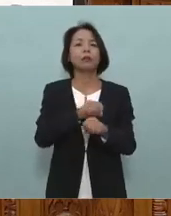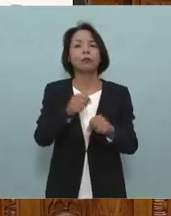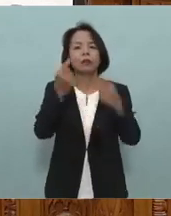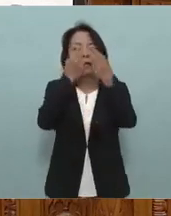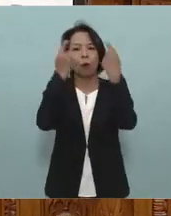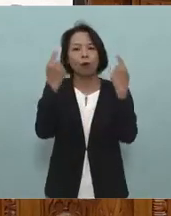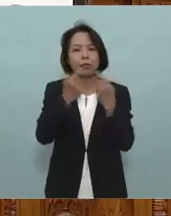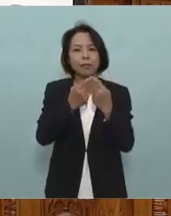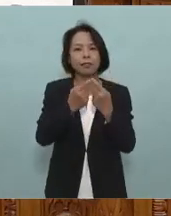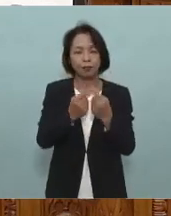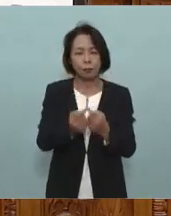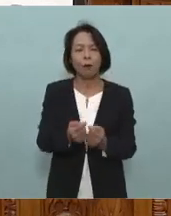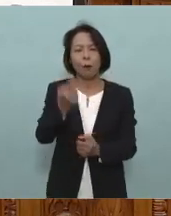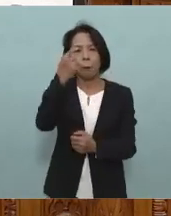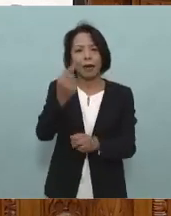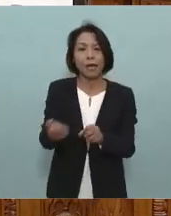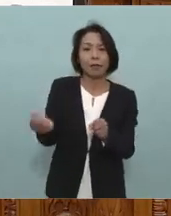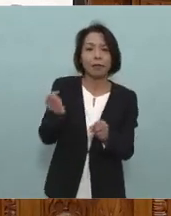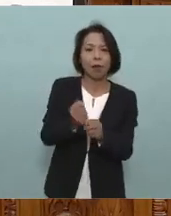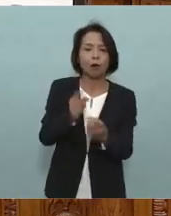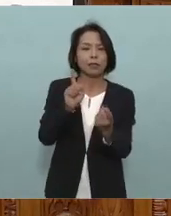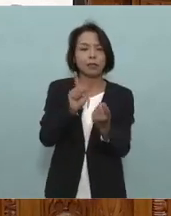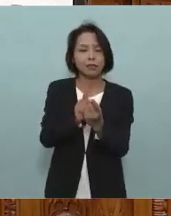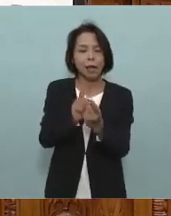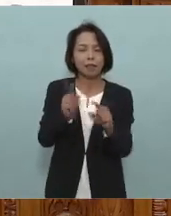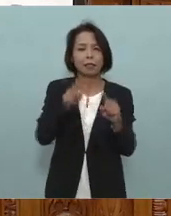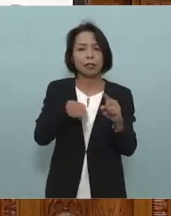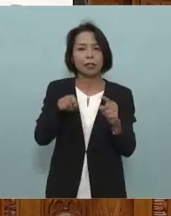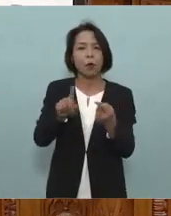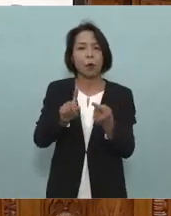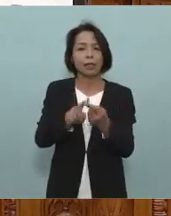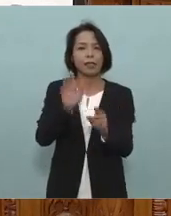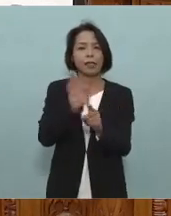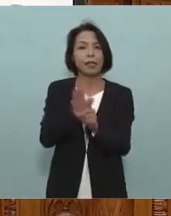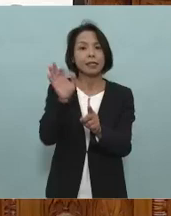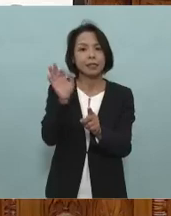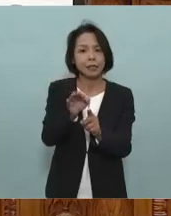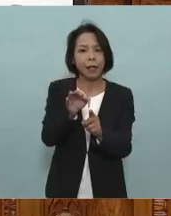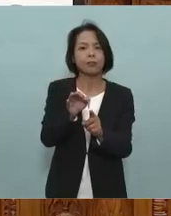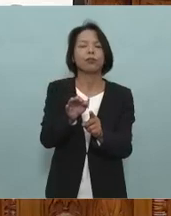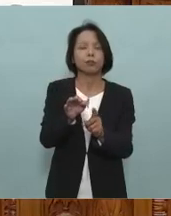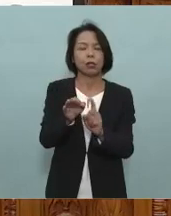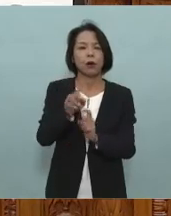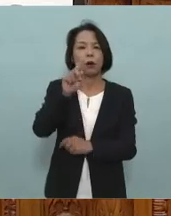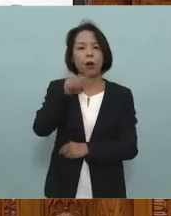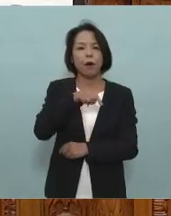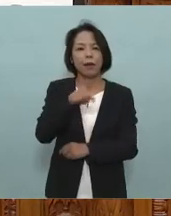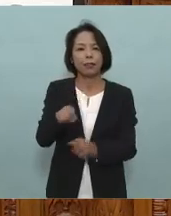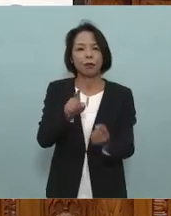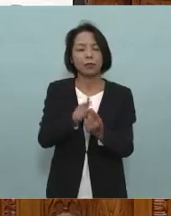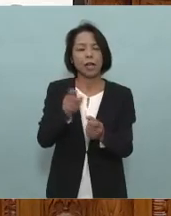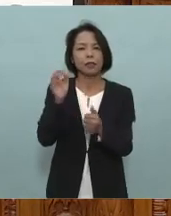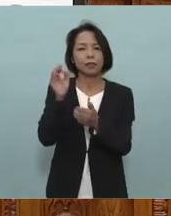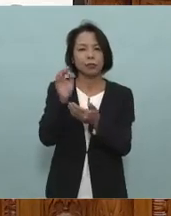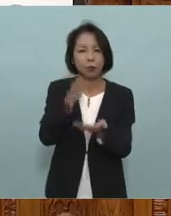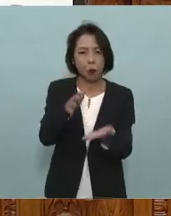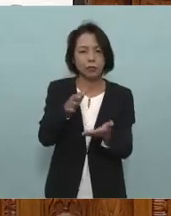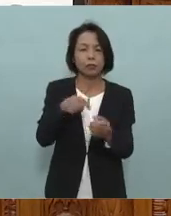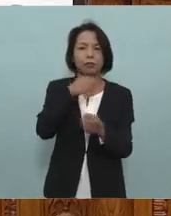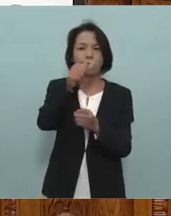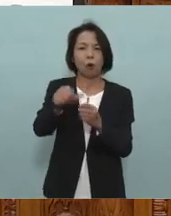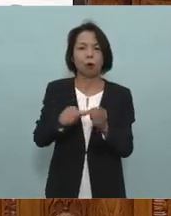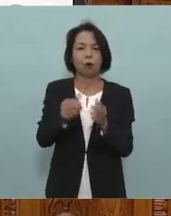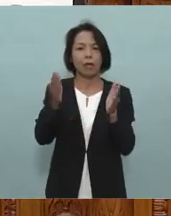のリスキリングに対する公的支援については人への投資策を5年間で